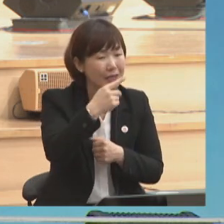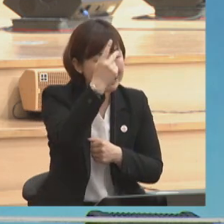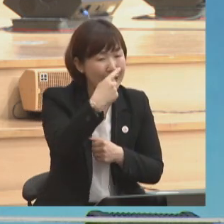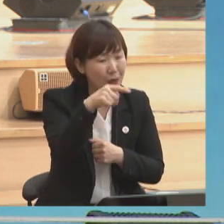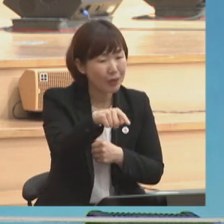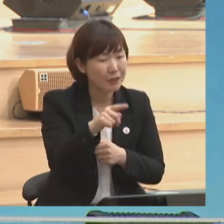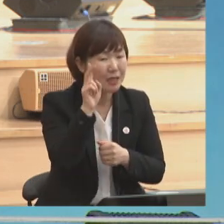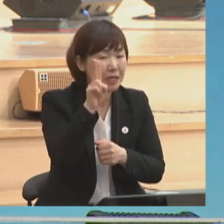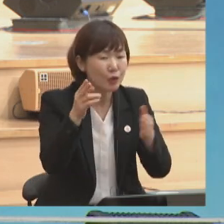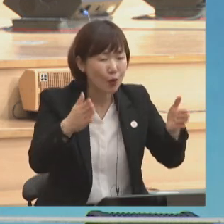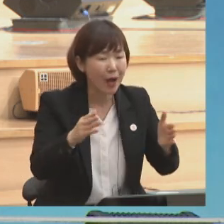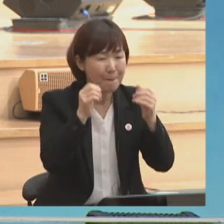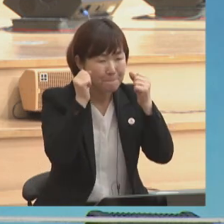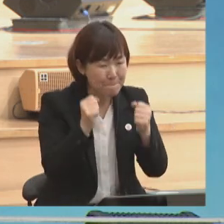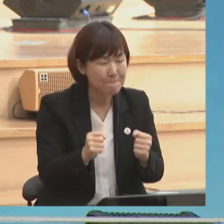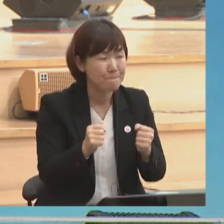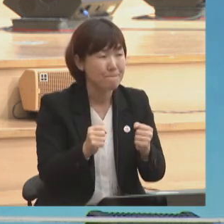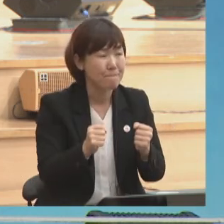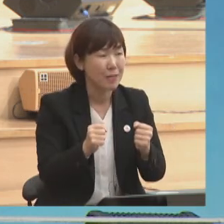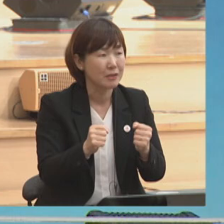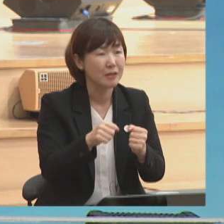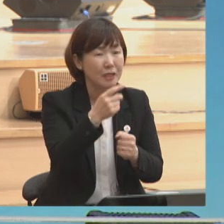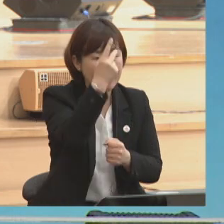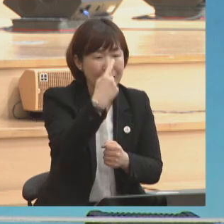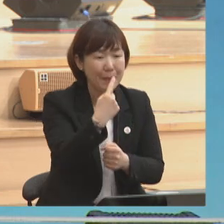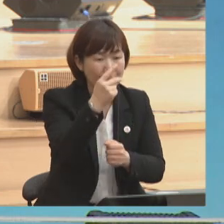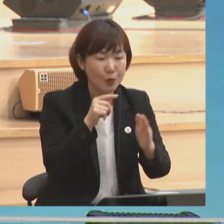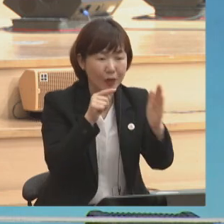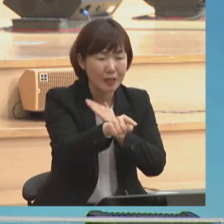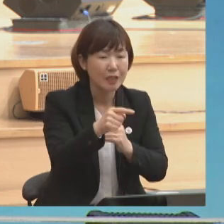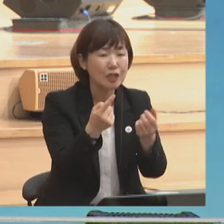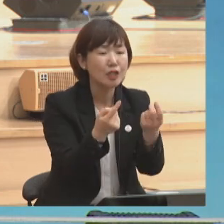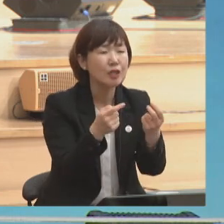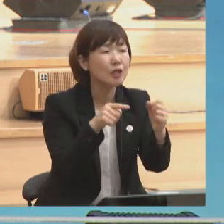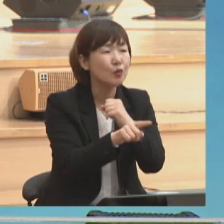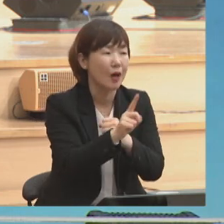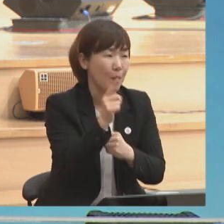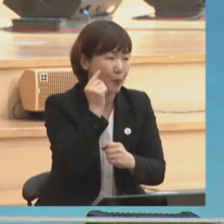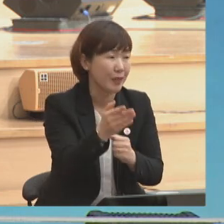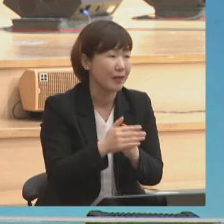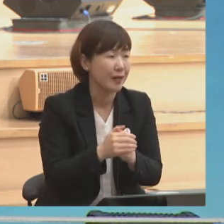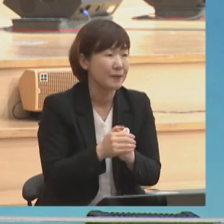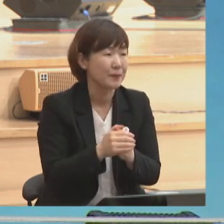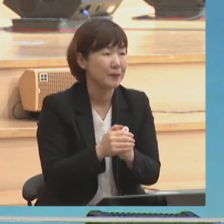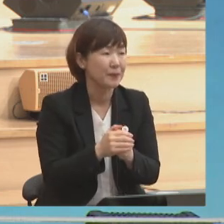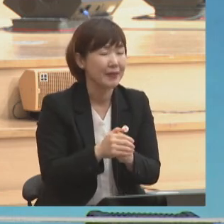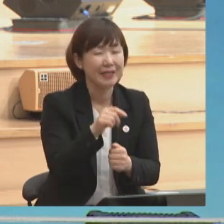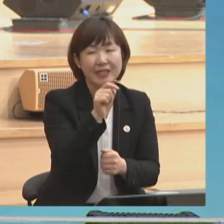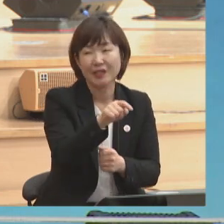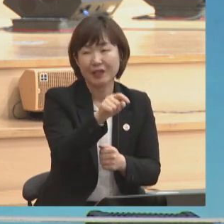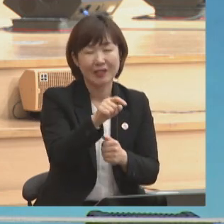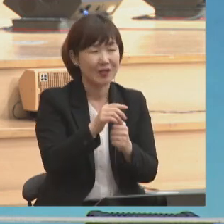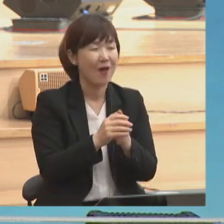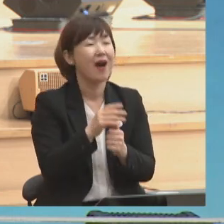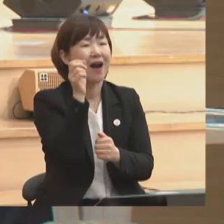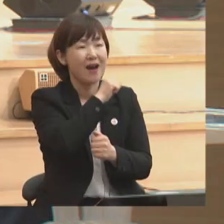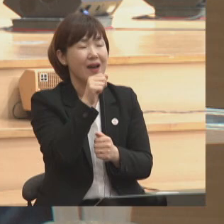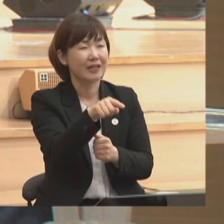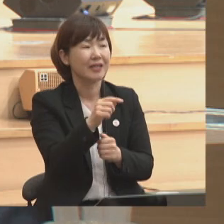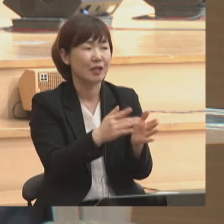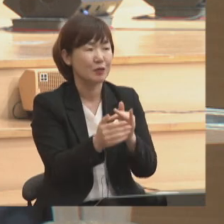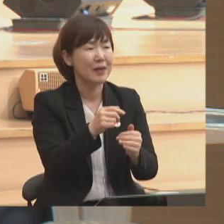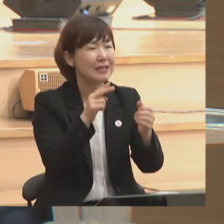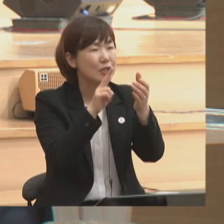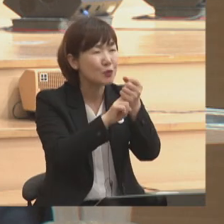이틀이나 머물면서까지 그렇게 하셨을까요? 여기에 예수님의 의도가 있는 거죠. 그 다음 절을